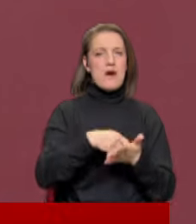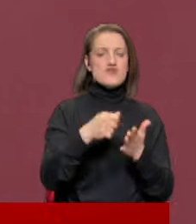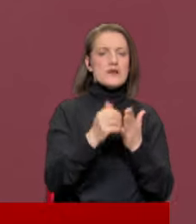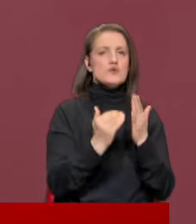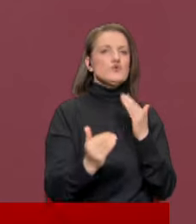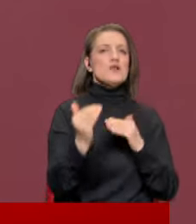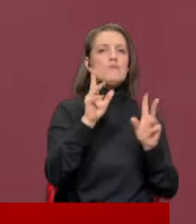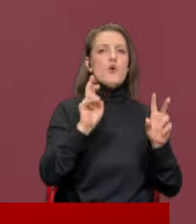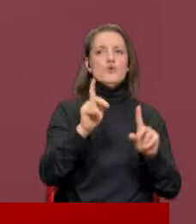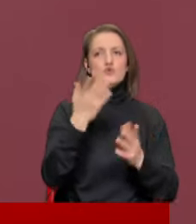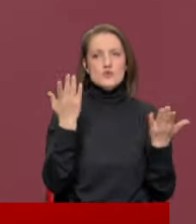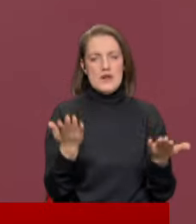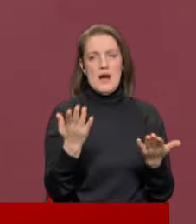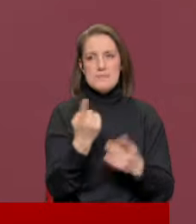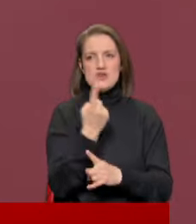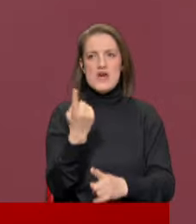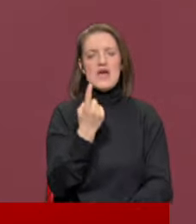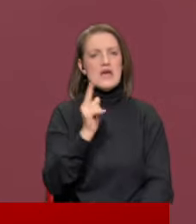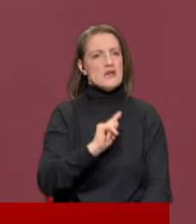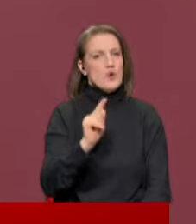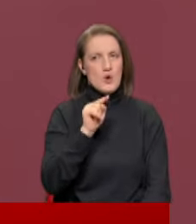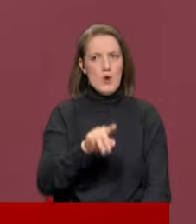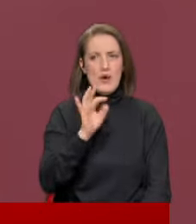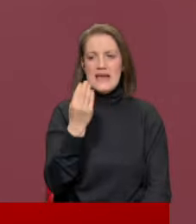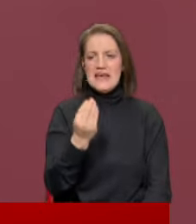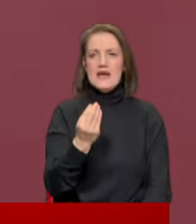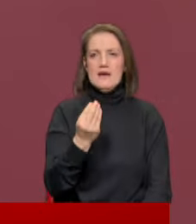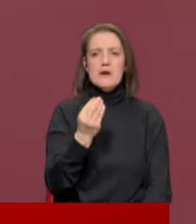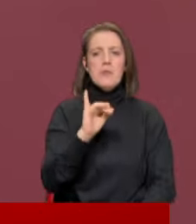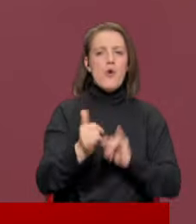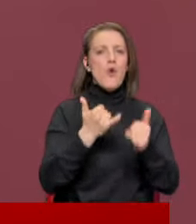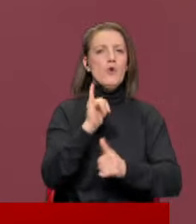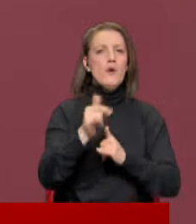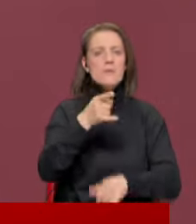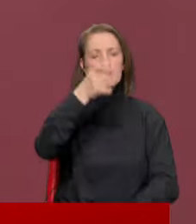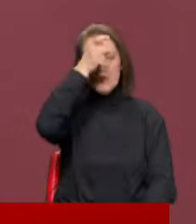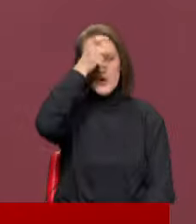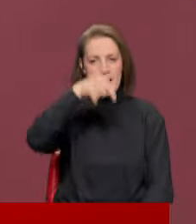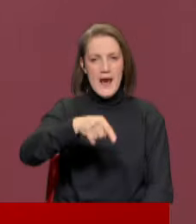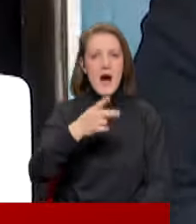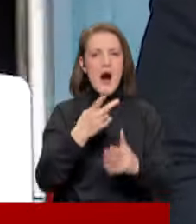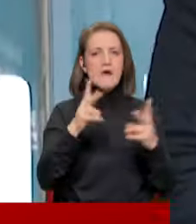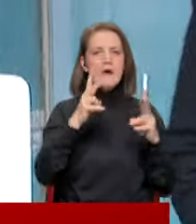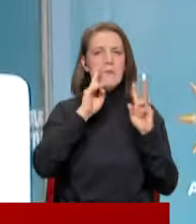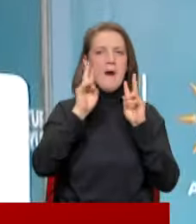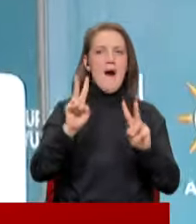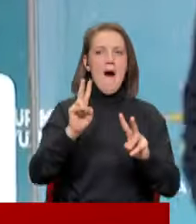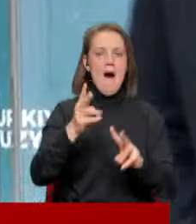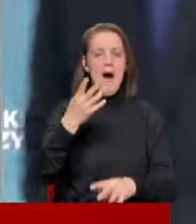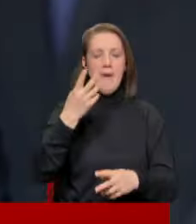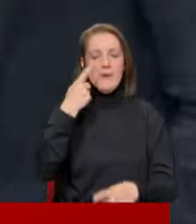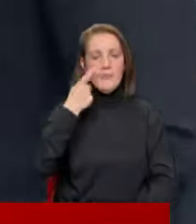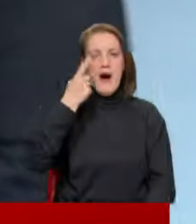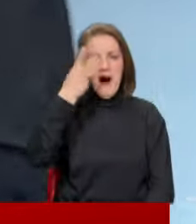yükseltilmesi konusunda müdahalede bulunacağı yazılıyordu bu iyi polis kötü Polis oyununu Bu memleket çok açık olarak gördü Erdoğan'ın maliyet